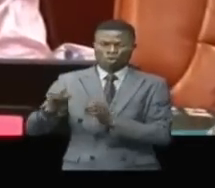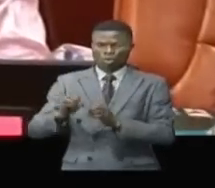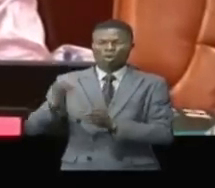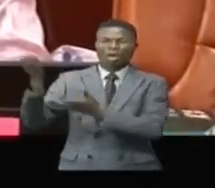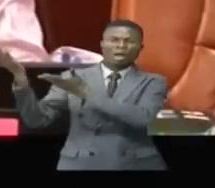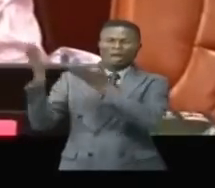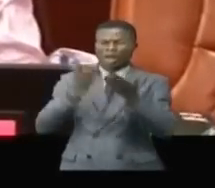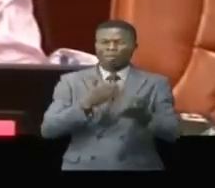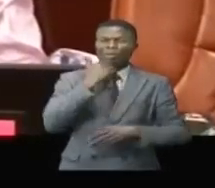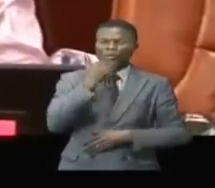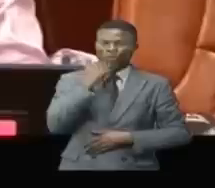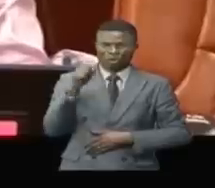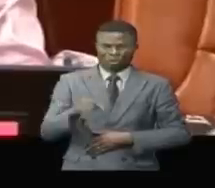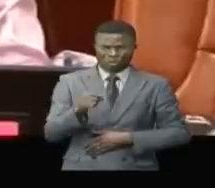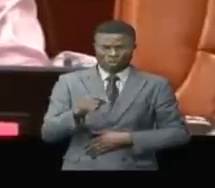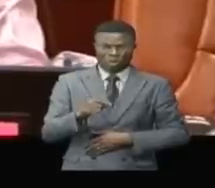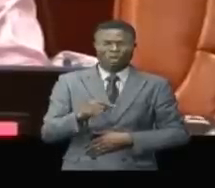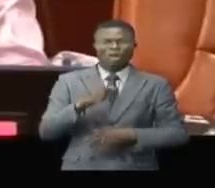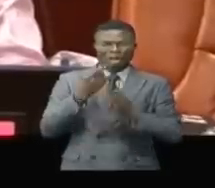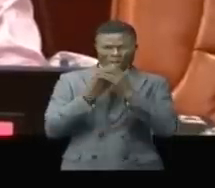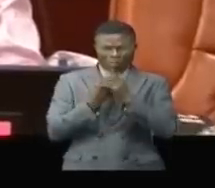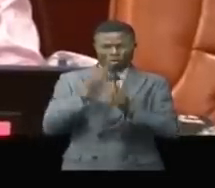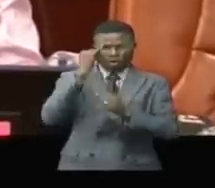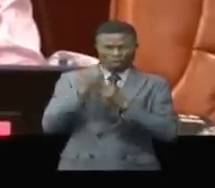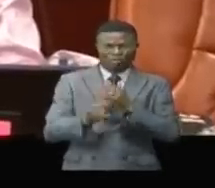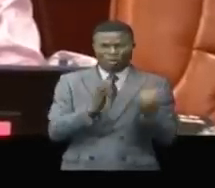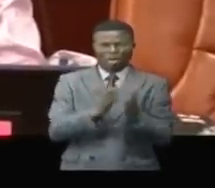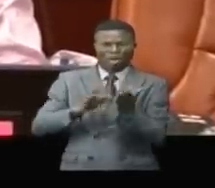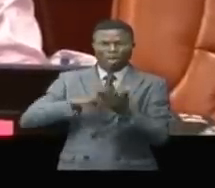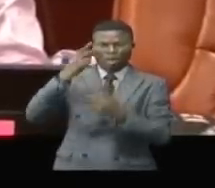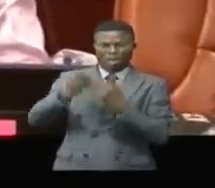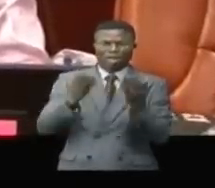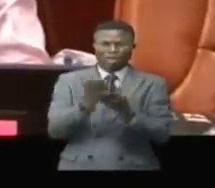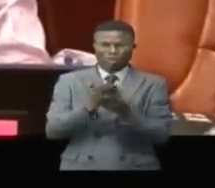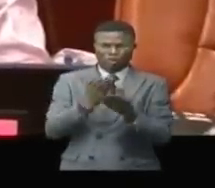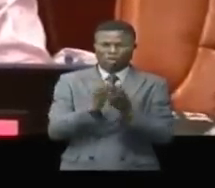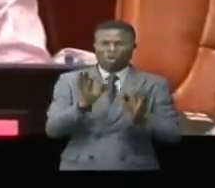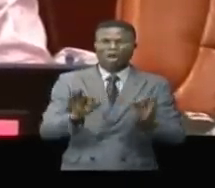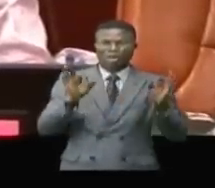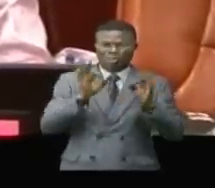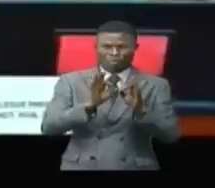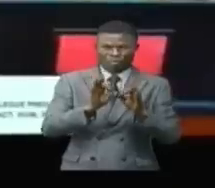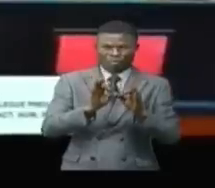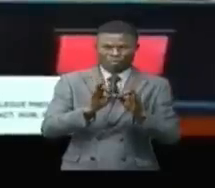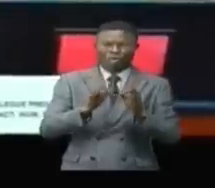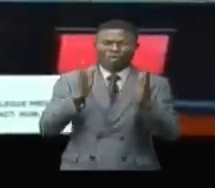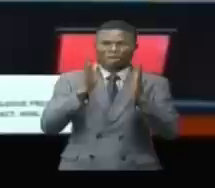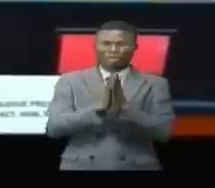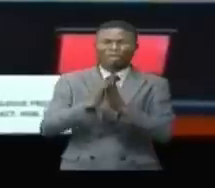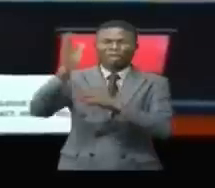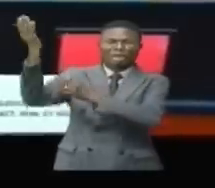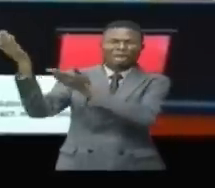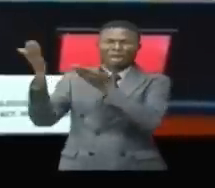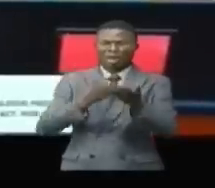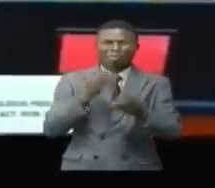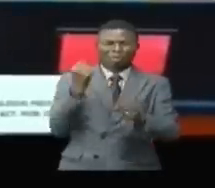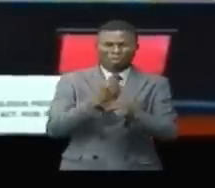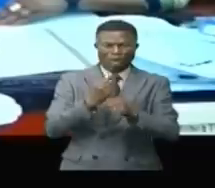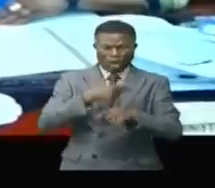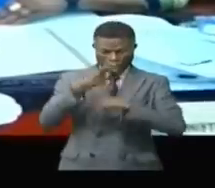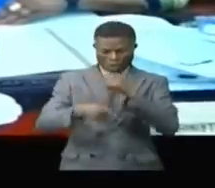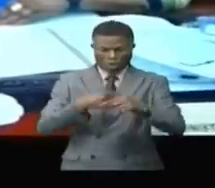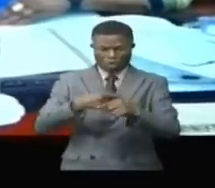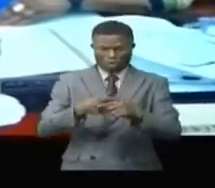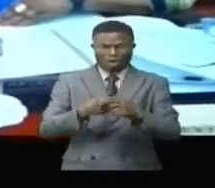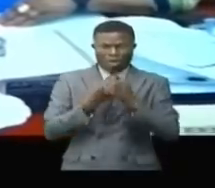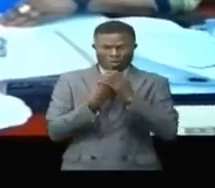d'offres est en pleine finalisation de l'élaboration des documents nécessaires relatifs aux 10 appels d'offres dont le lancement